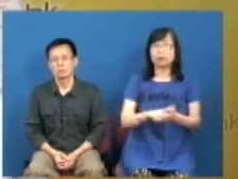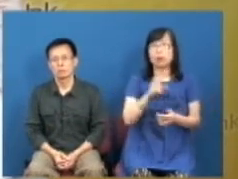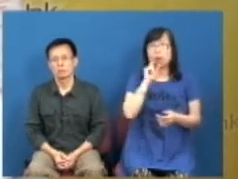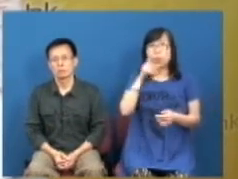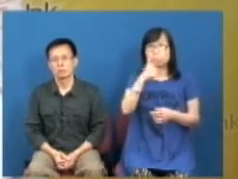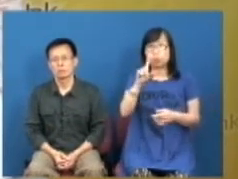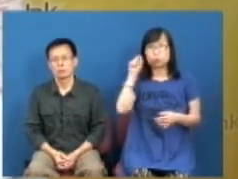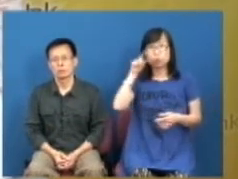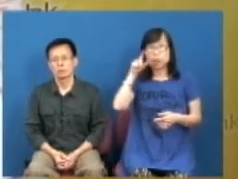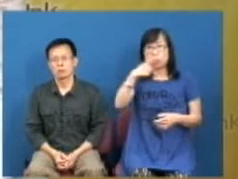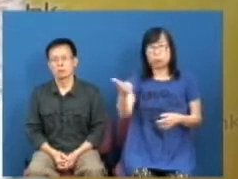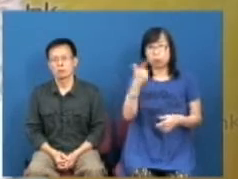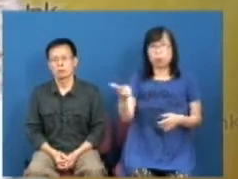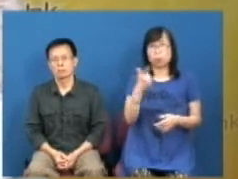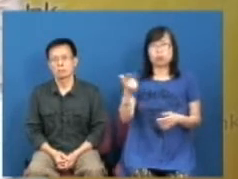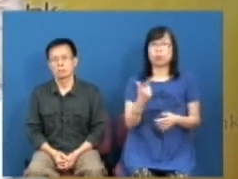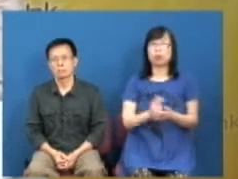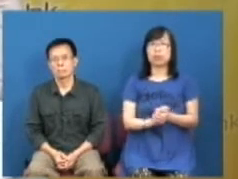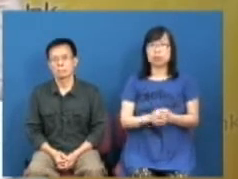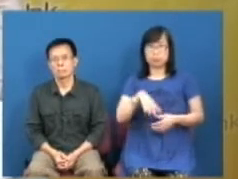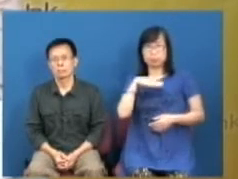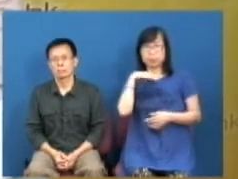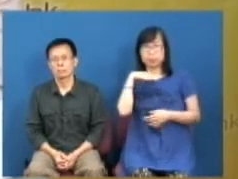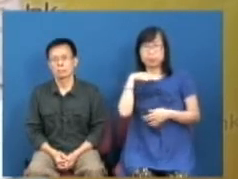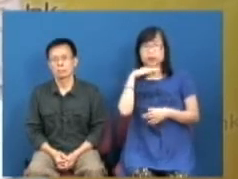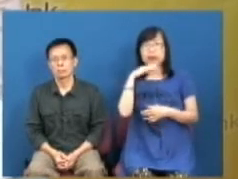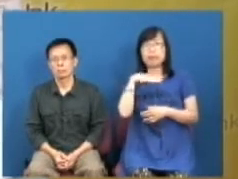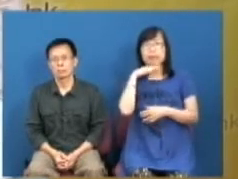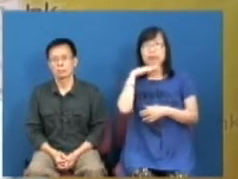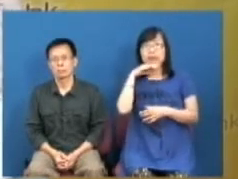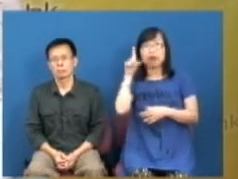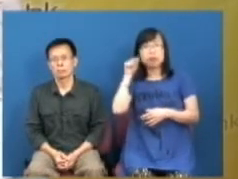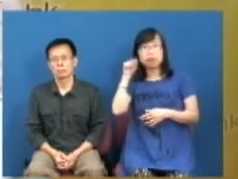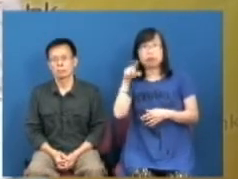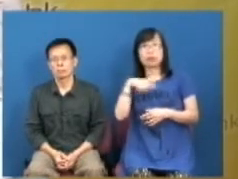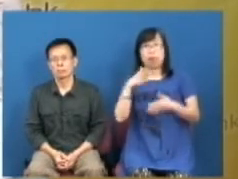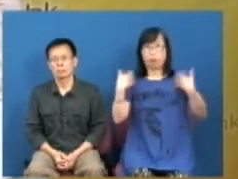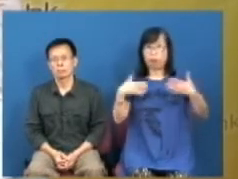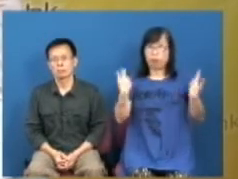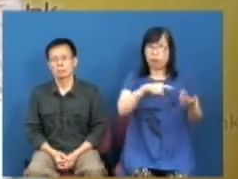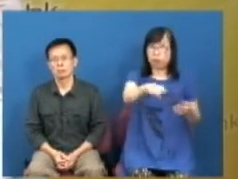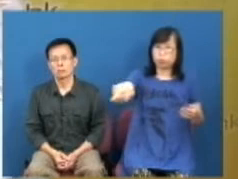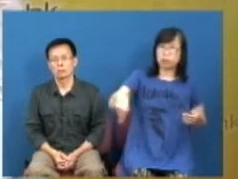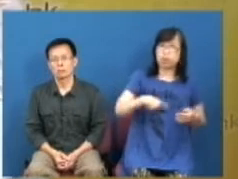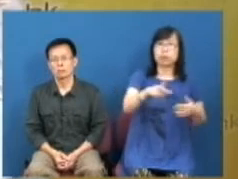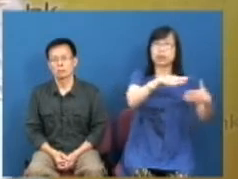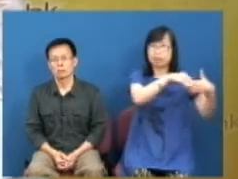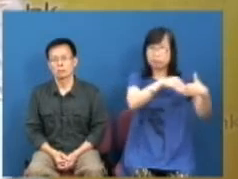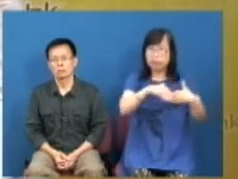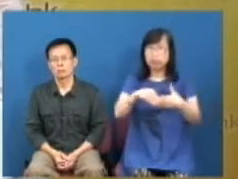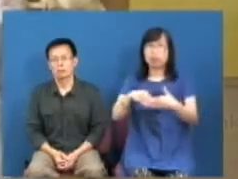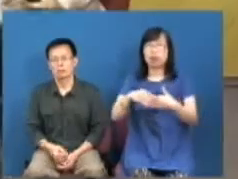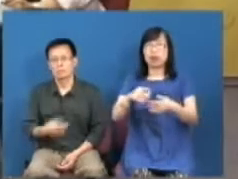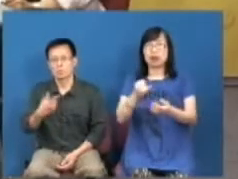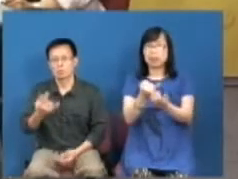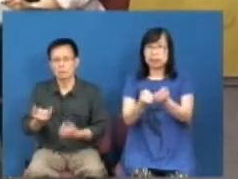類好靚嚇，即係係候鳥嘅真係一個樂土嚟嘅。咁亦都係帶來好多好 呢啲叫生